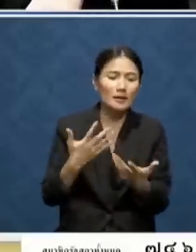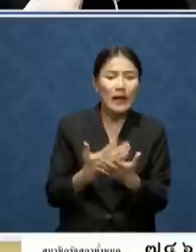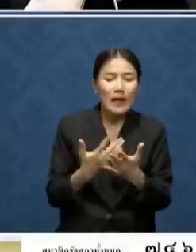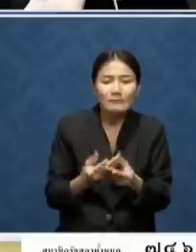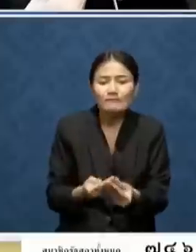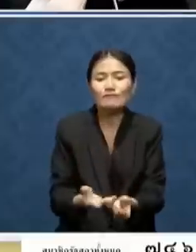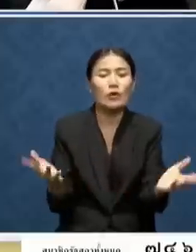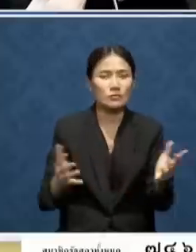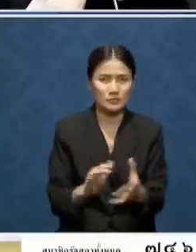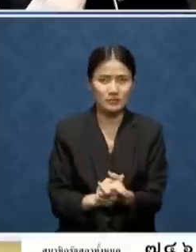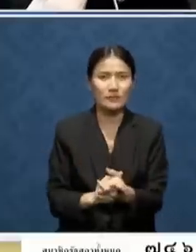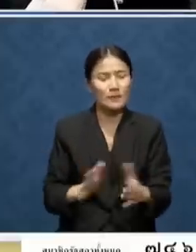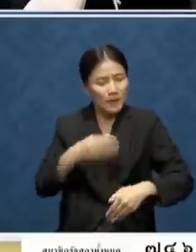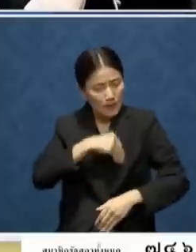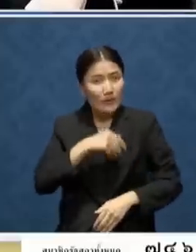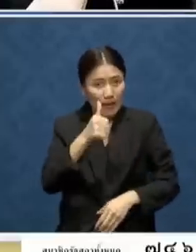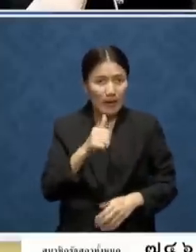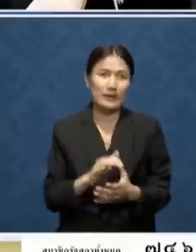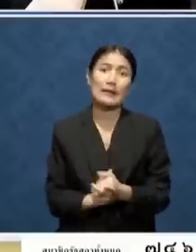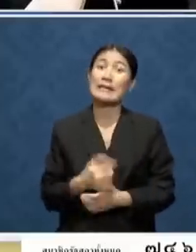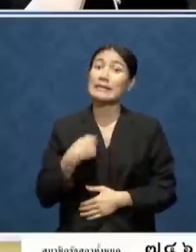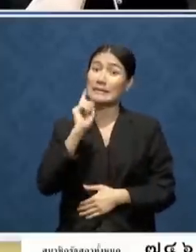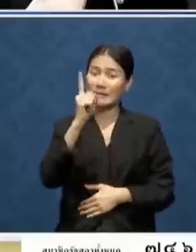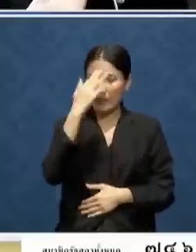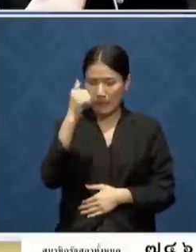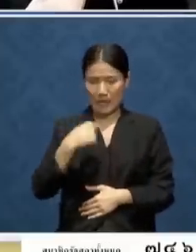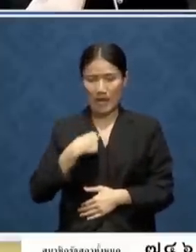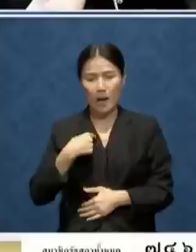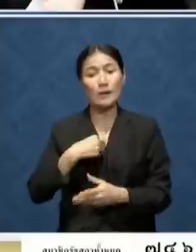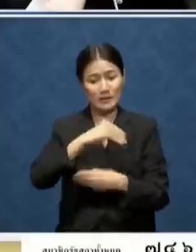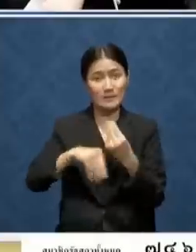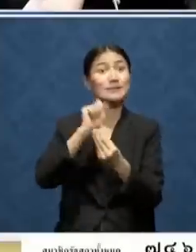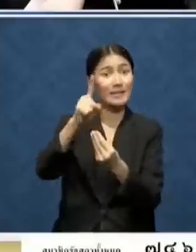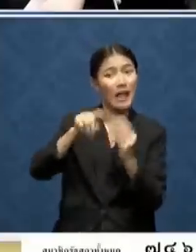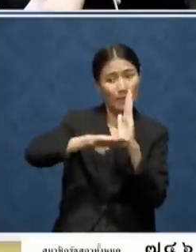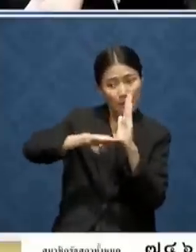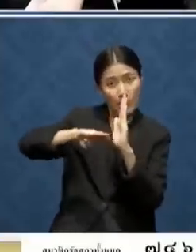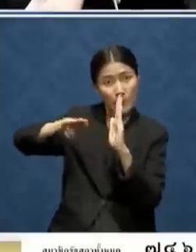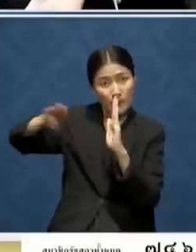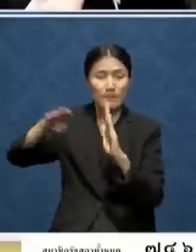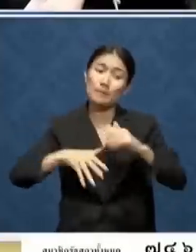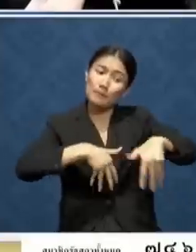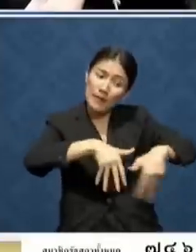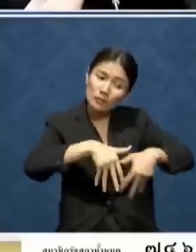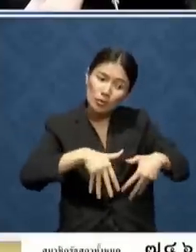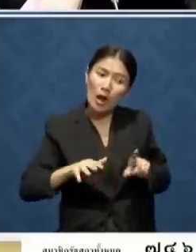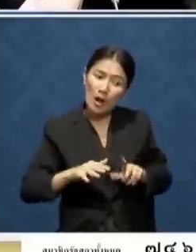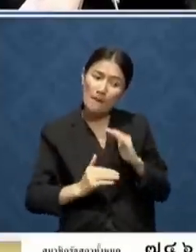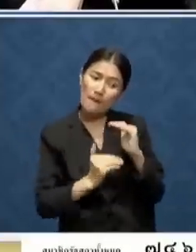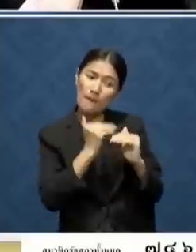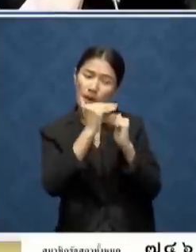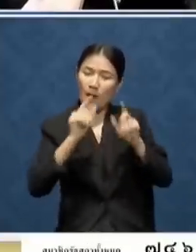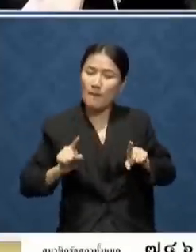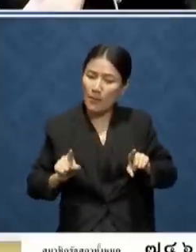ว่าเราสามารถที่จะทำให้เค้กเนี่ยโตไปด้วยแล้วก็แบ่งไปด้วแบ่งแบ่งกันไปด้วยได้ไม่ต้องรอให้เค้กโตก่อนนะคะ